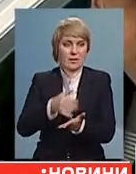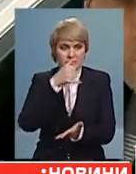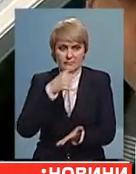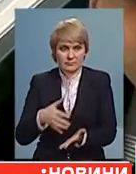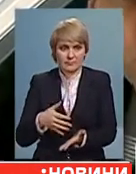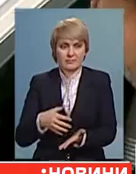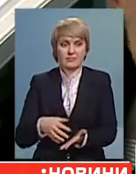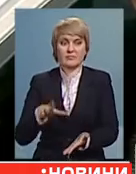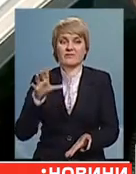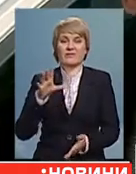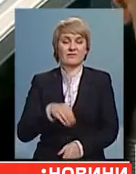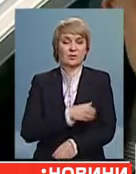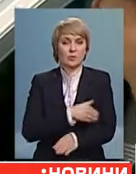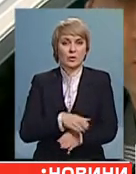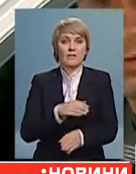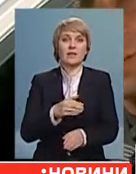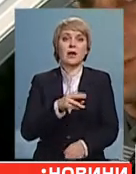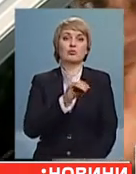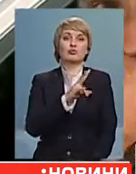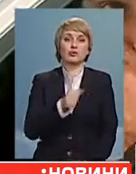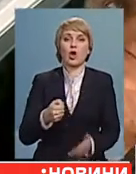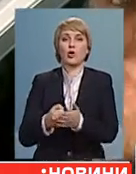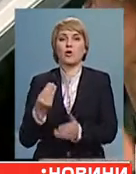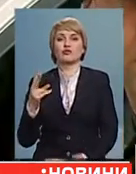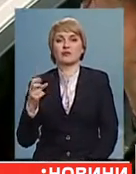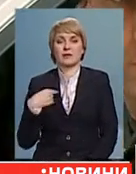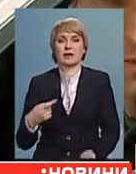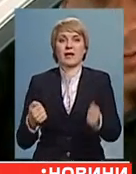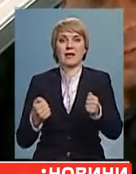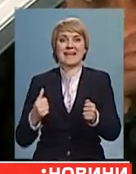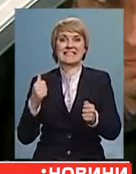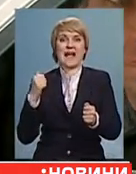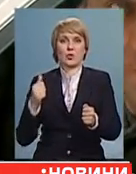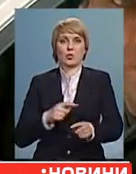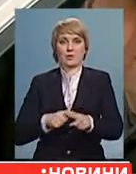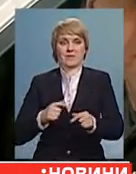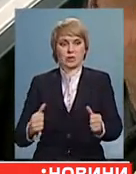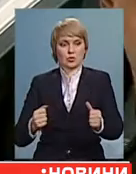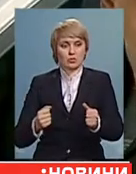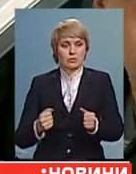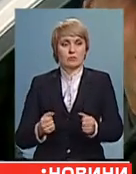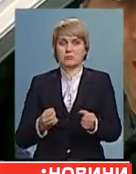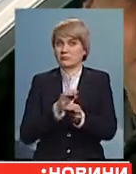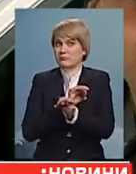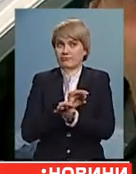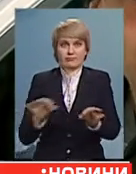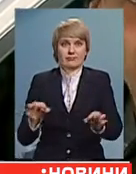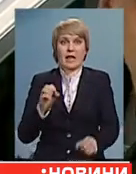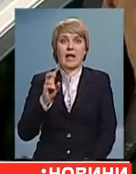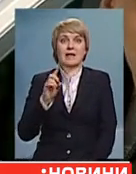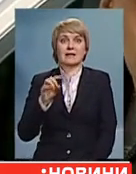заїхав. І всю ото від Пушкіна до Шевченка я проїхав задньою швидкістю. Це таке гарно, чудово.